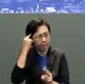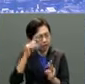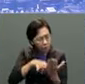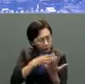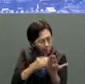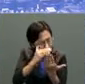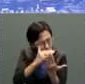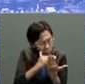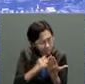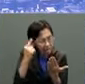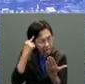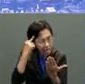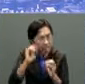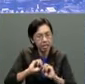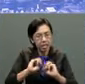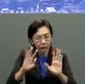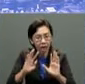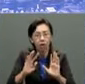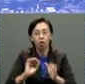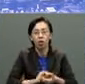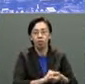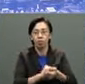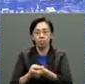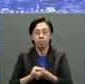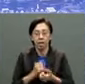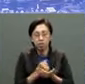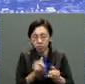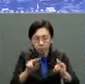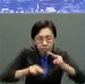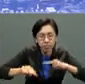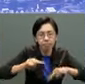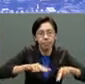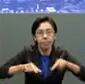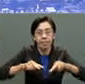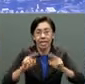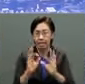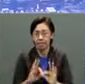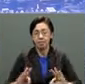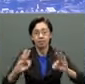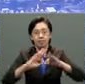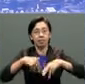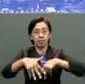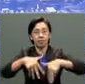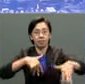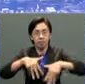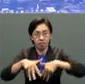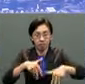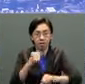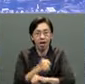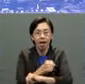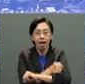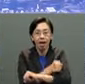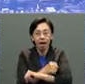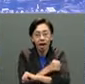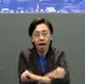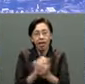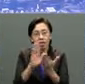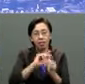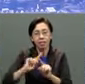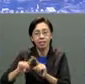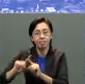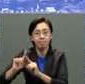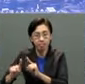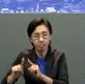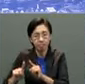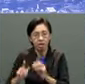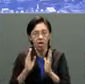บบขึ้นมาแล้วก็ช่วยกันเข้าไปดูแต่สำคัญที่สุดก็คือประชาชนนะครับแรงงานต่างด้าวแล้วก็ผู้ประกอบ